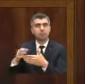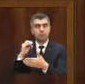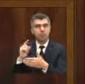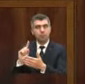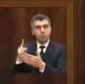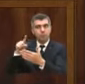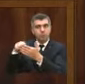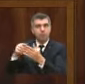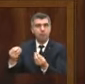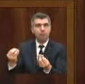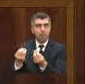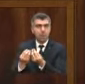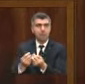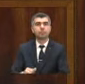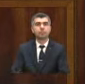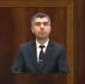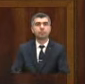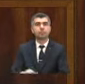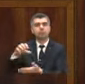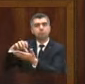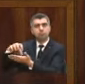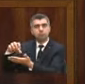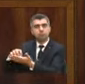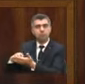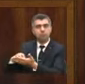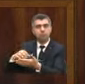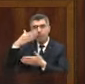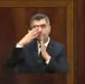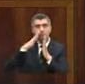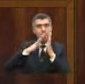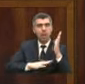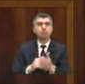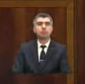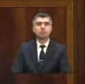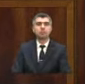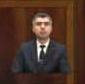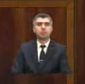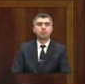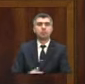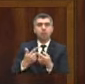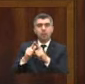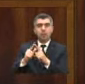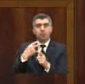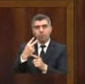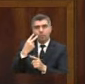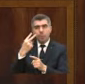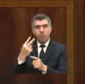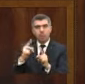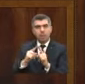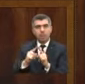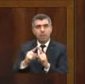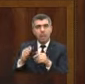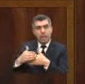شبكات القرب الشركة المنتشرة في كل أنحاء التراب الوطني. في مكان الواحد راه يمكن يشوف هذيك شبكات ديال